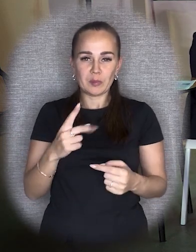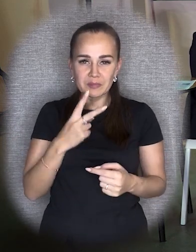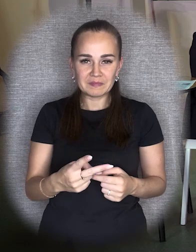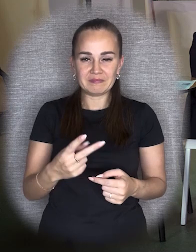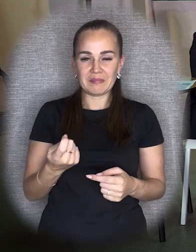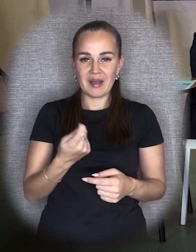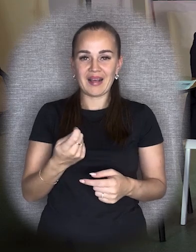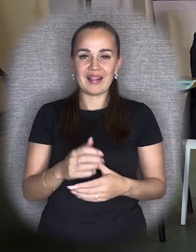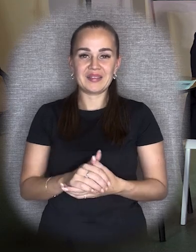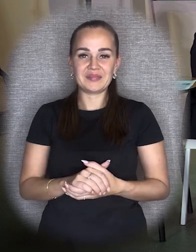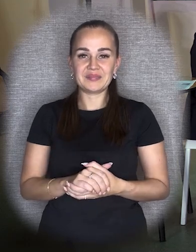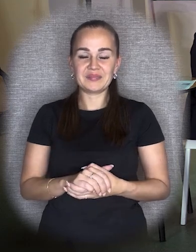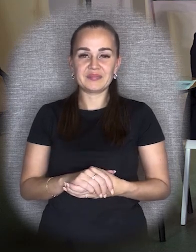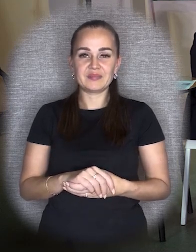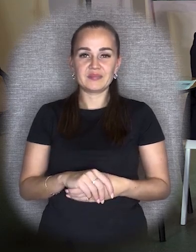очень считывается.